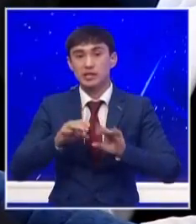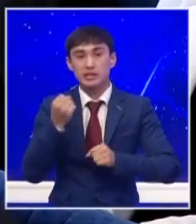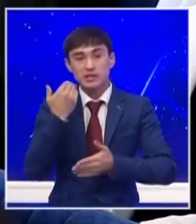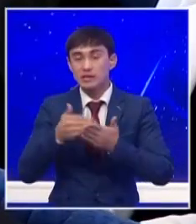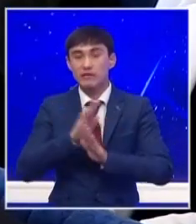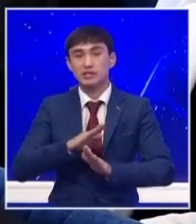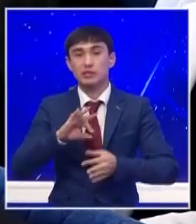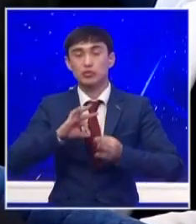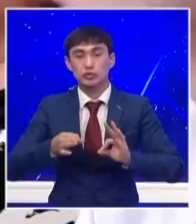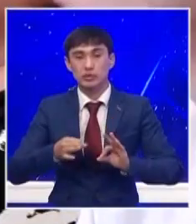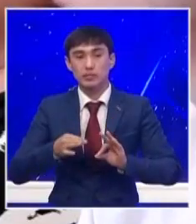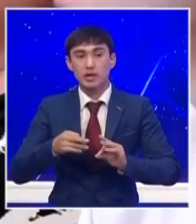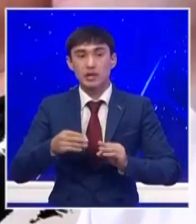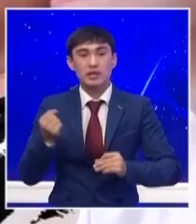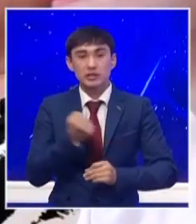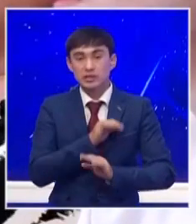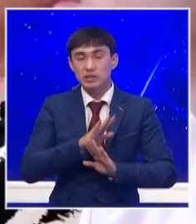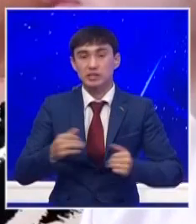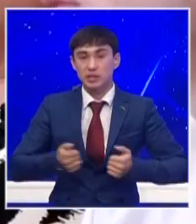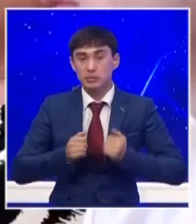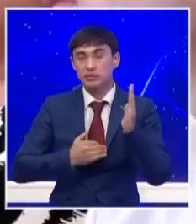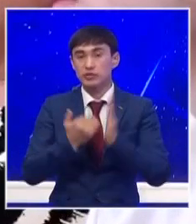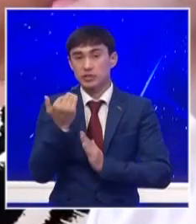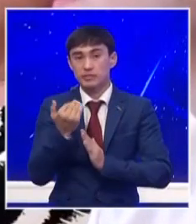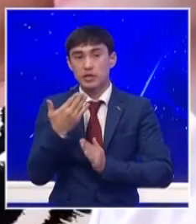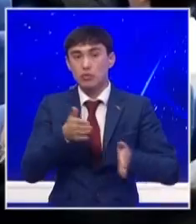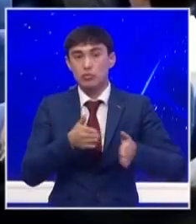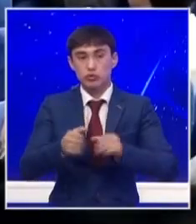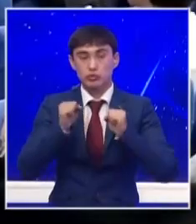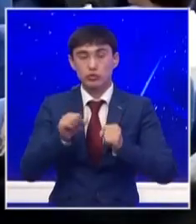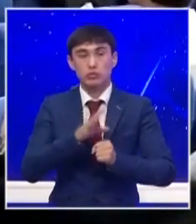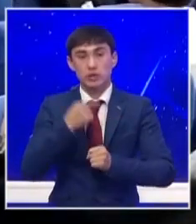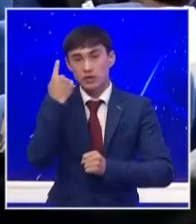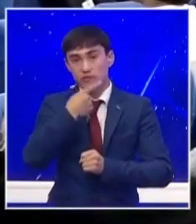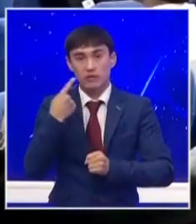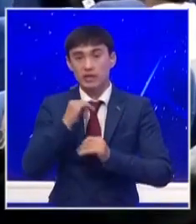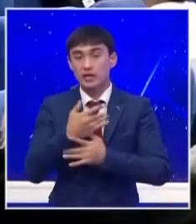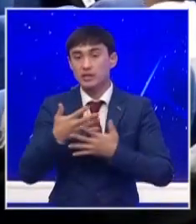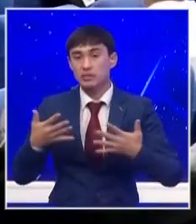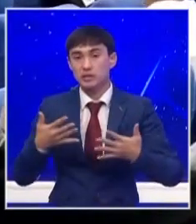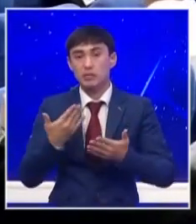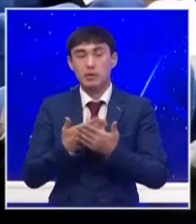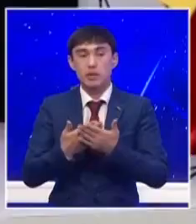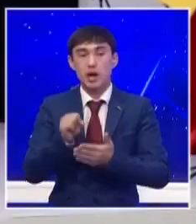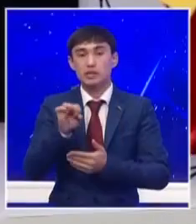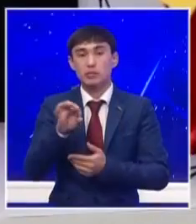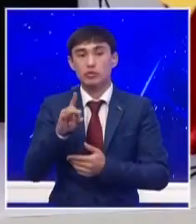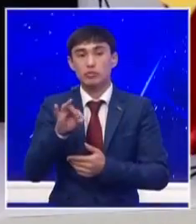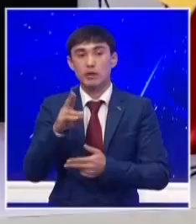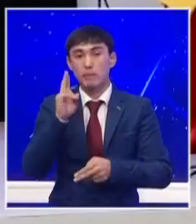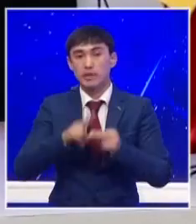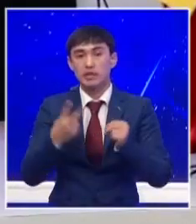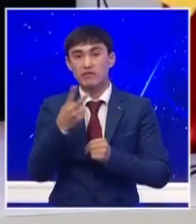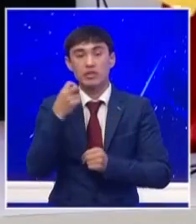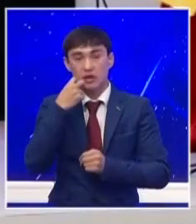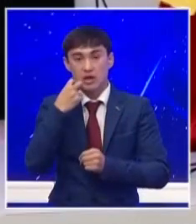Перед трудностями не поддаваться отчаянию и всегда стремиться к вершинам их путь спорту был индивидуальным и разнообразным например Азамат Нургалиев потерял обе